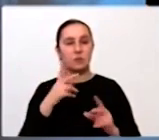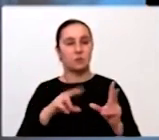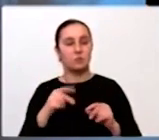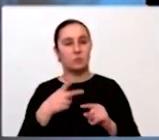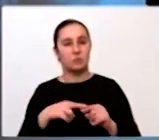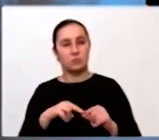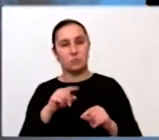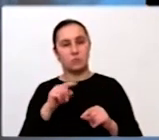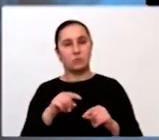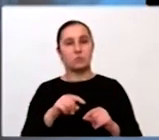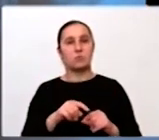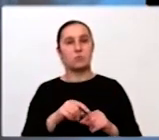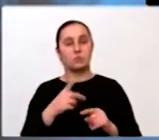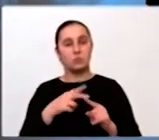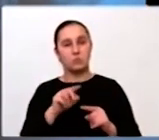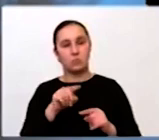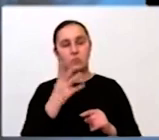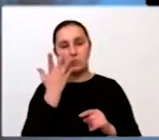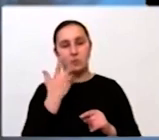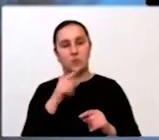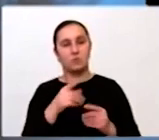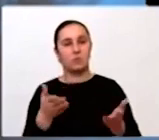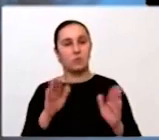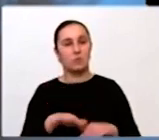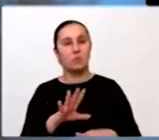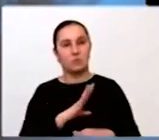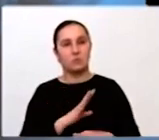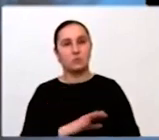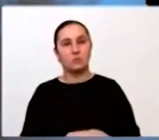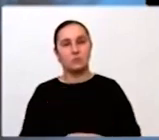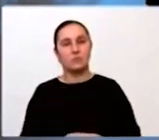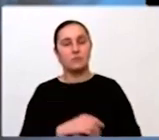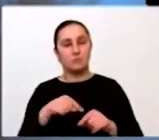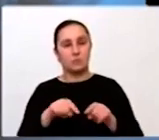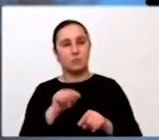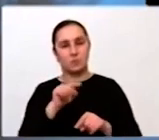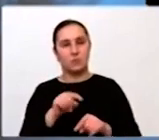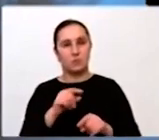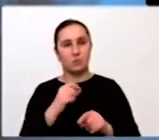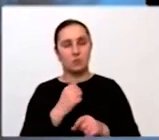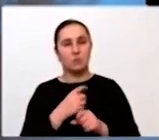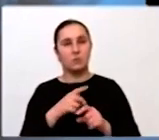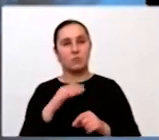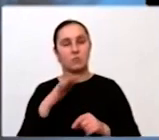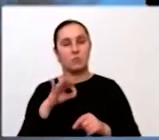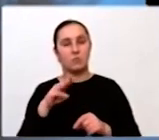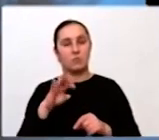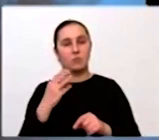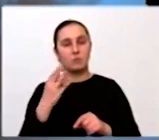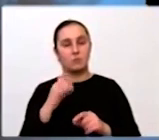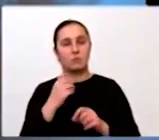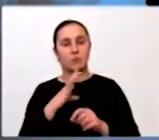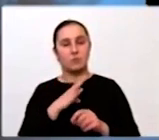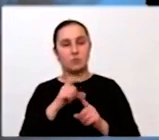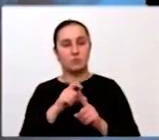Shu uchun shu rangda qoldik. Buni ham, demak, Photoshop so'zida qilgan